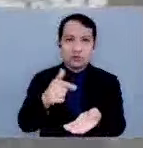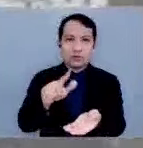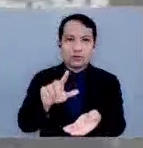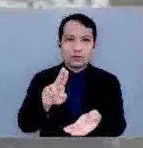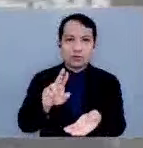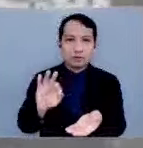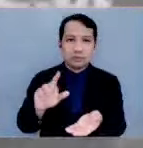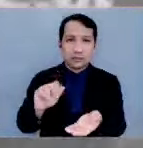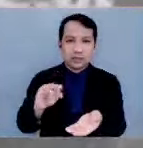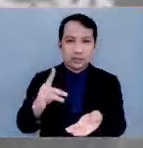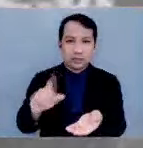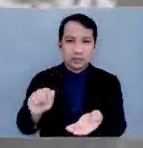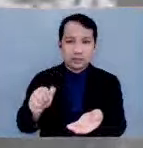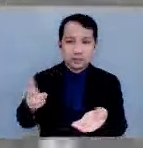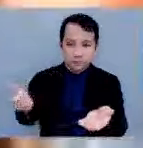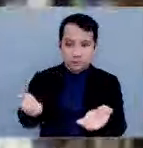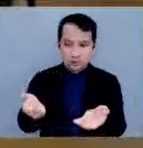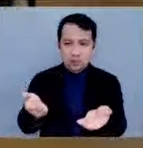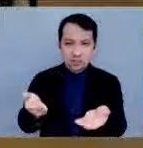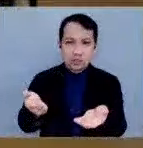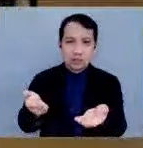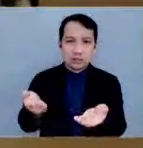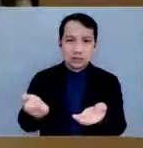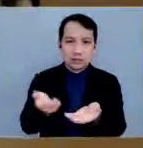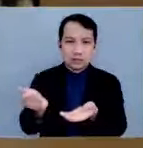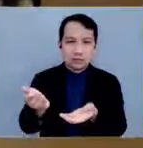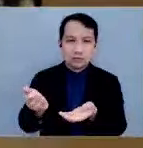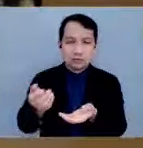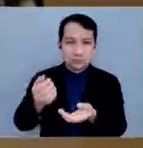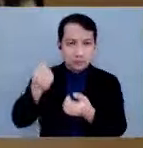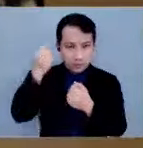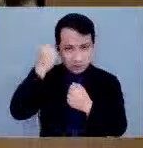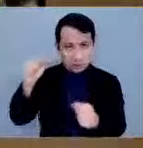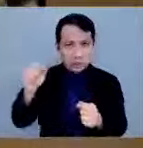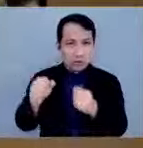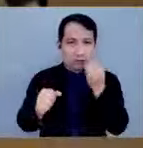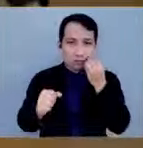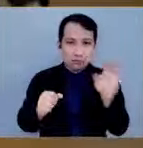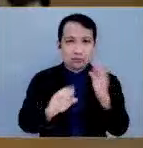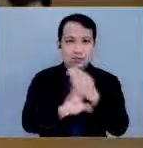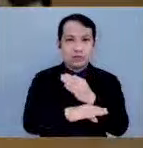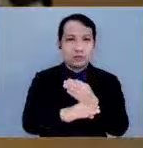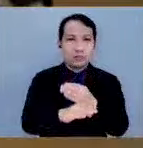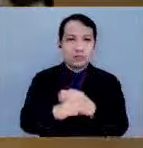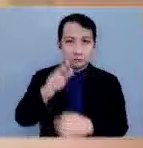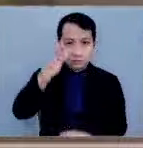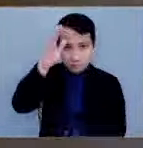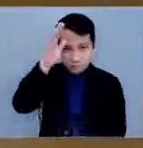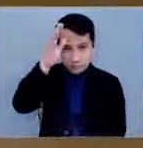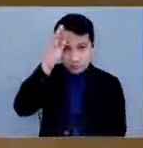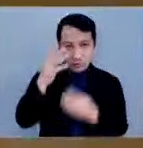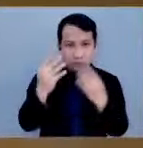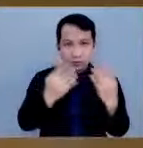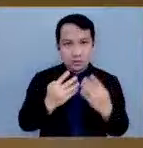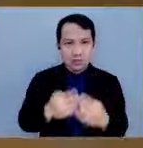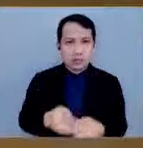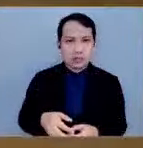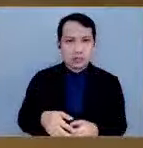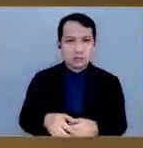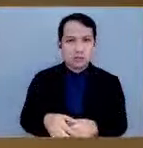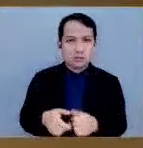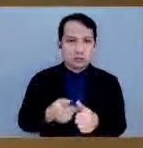saan naglalayag din ang mga rebelde. Nangako pa umano ito na uuwi sa kaarawan ng ama. Basta po naalala ko, masaya lang po talaga